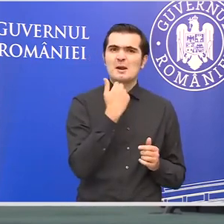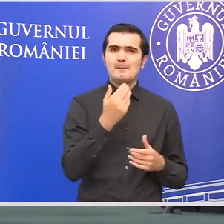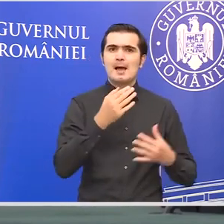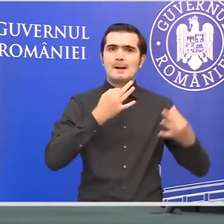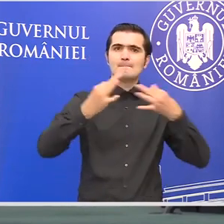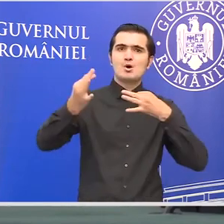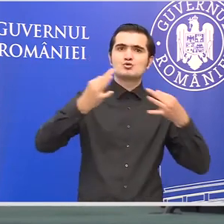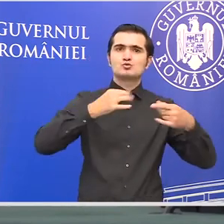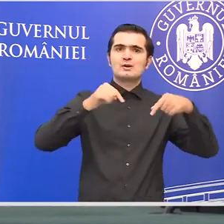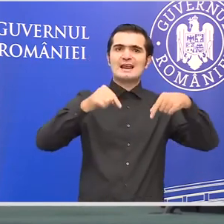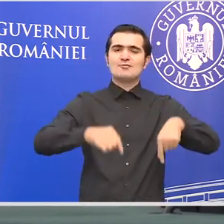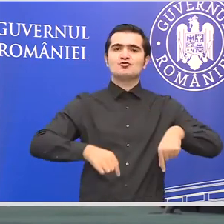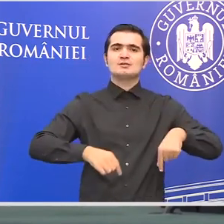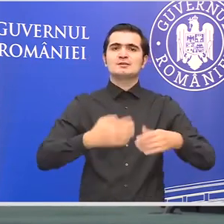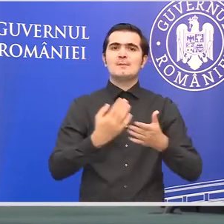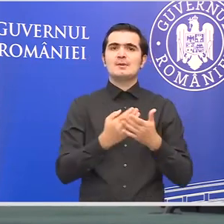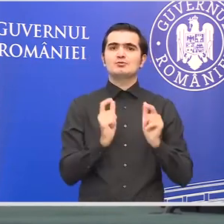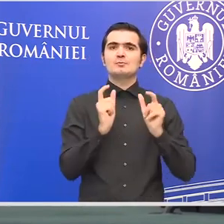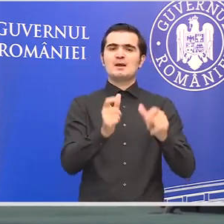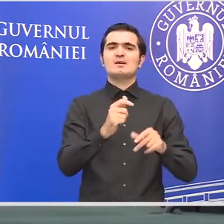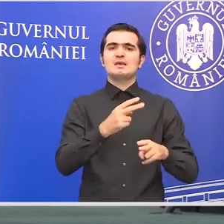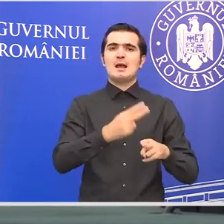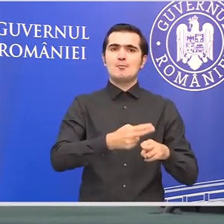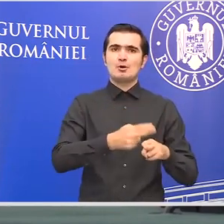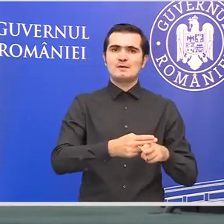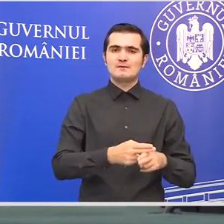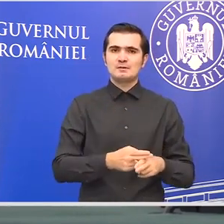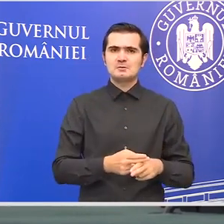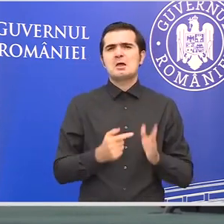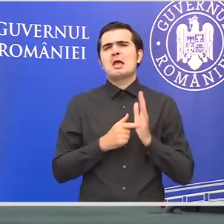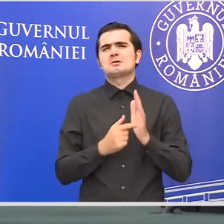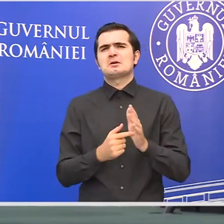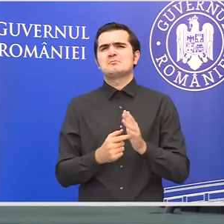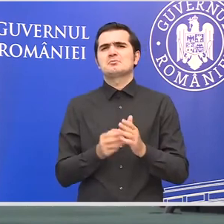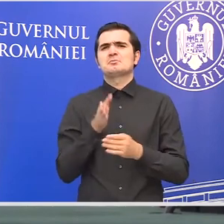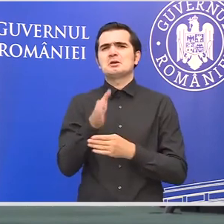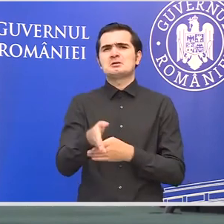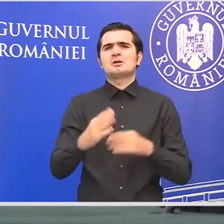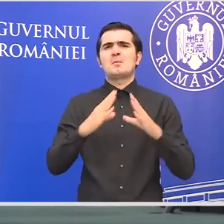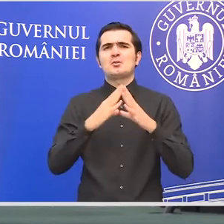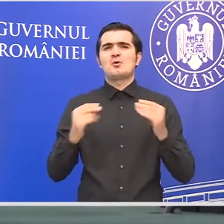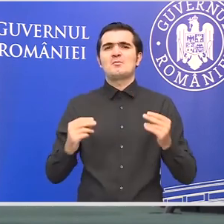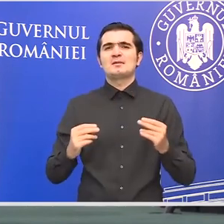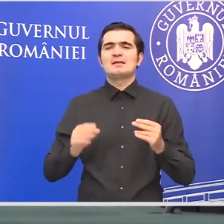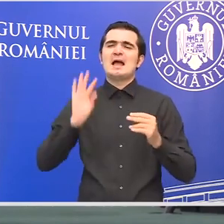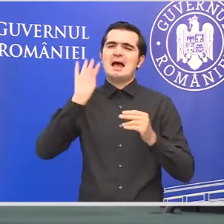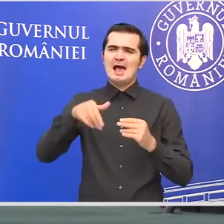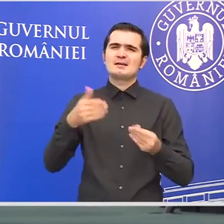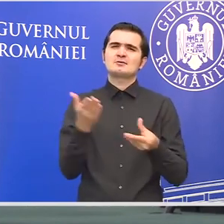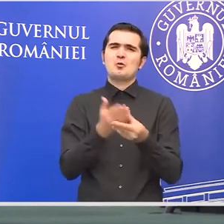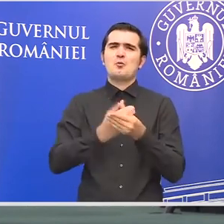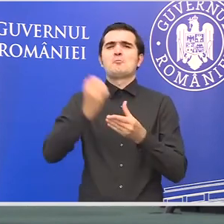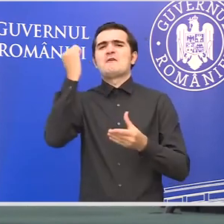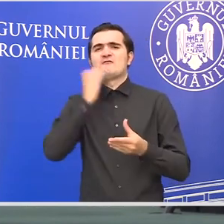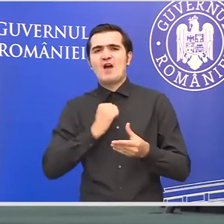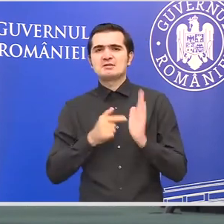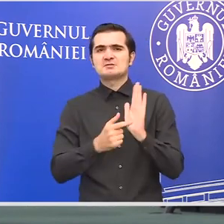rol important prevenirea îmbolnăvirilor. Fie la intrarea în țară prezentăm documente false,